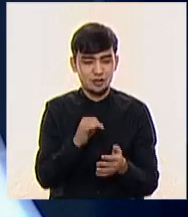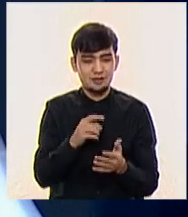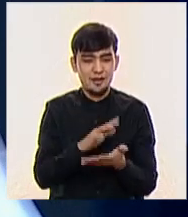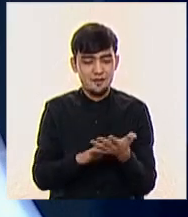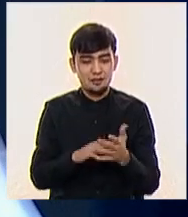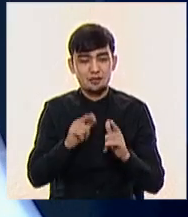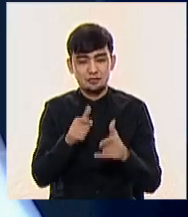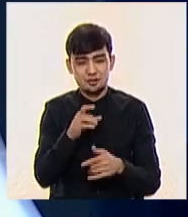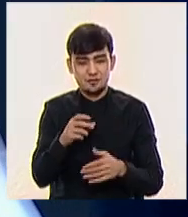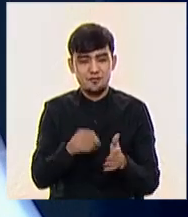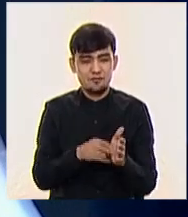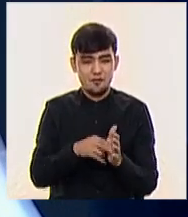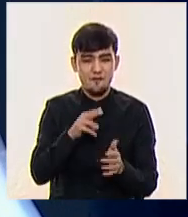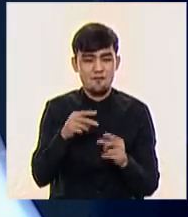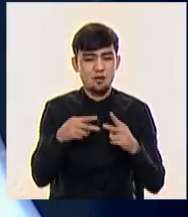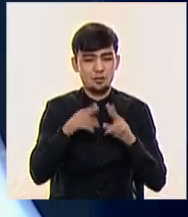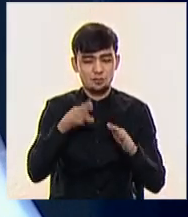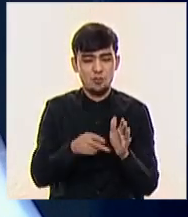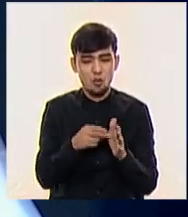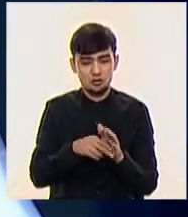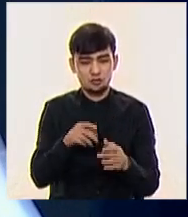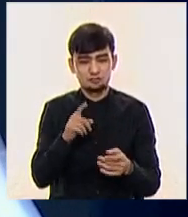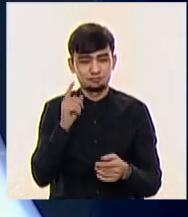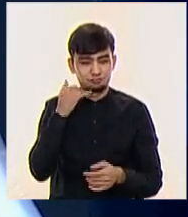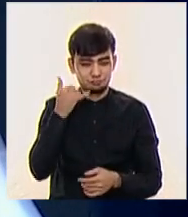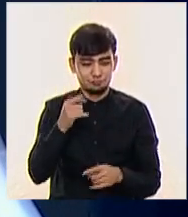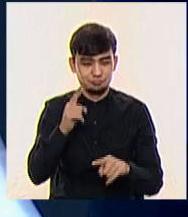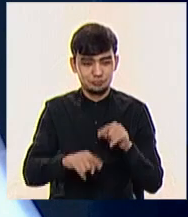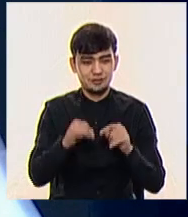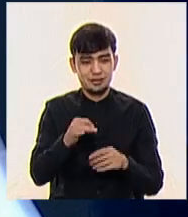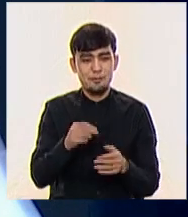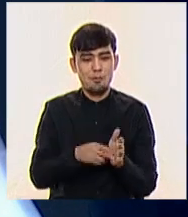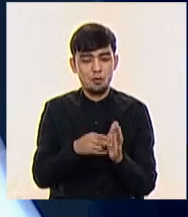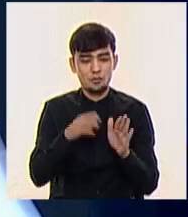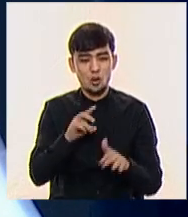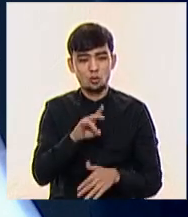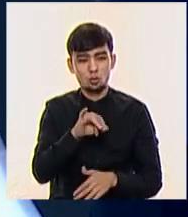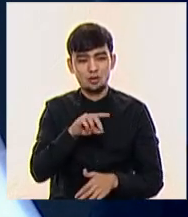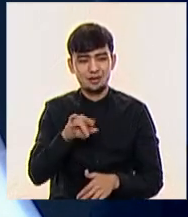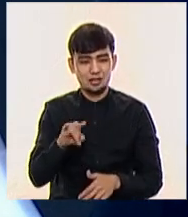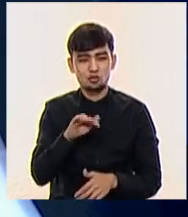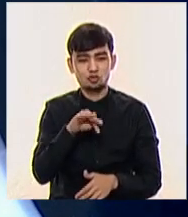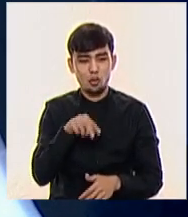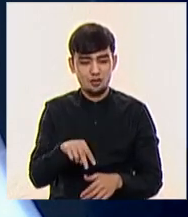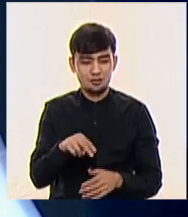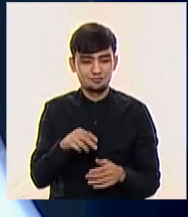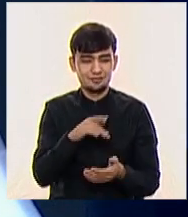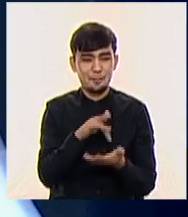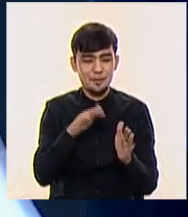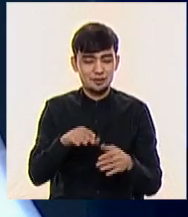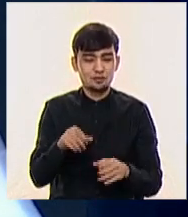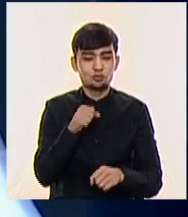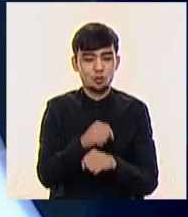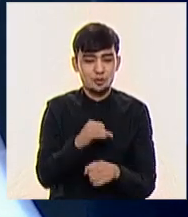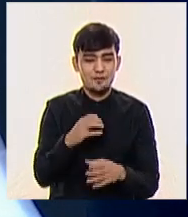бойда теміржол вокзалының сақшылары пойыздың жолсеріктерімен байланысқа шығыпты. Пойыз Нұрлы жол станциясына жеткен кезде вагон